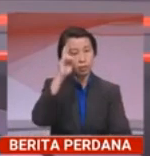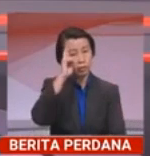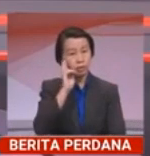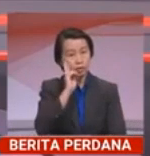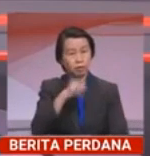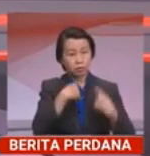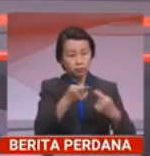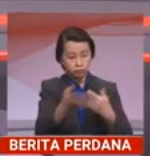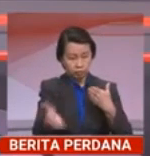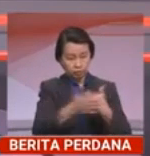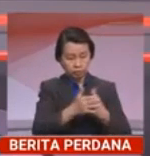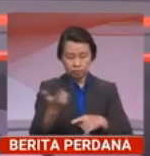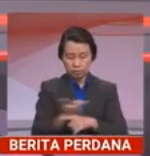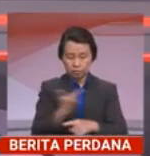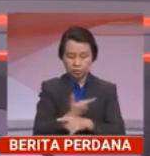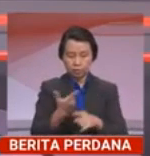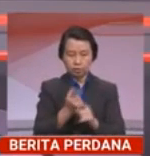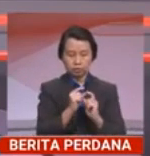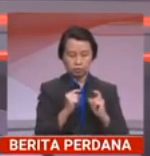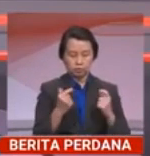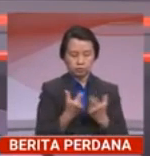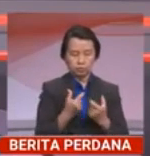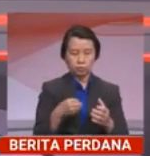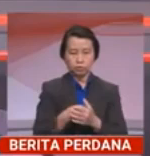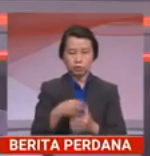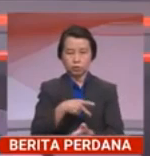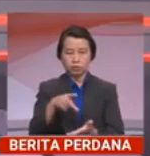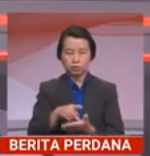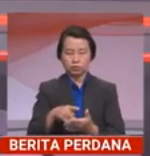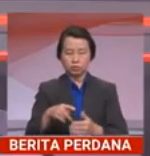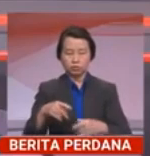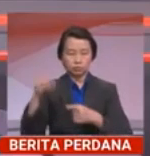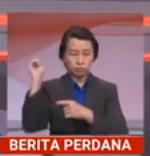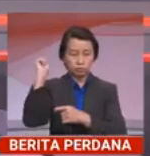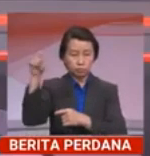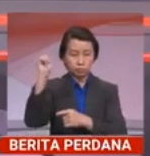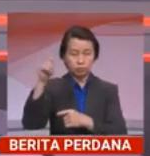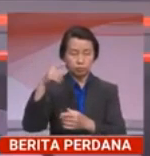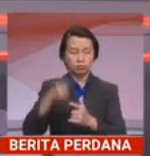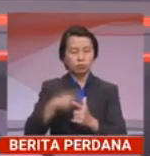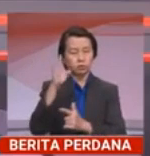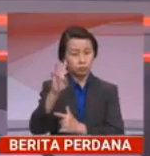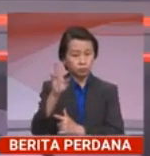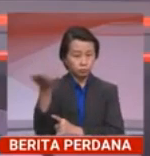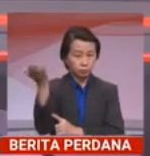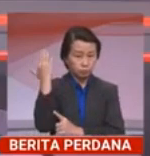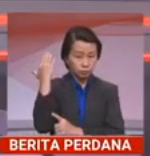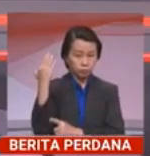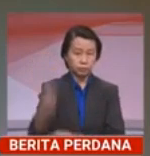sejak mereka kembali berlatih secara berkumpulan di Pusat Kecemerlangan Badminton Kebangsaan pada Julai lalu.